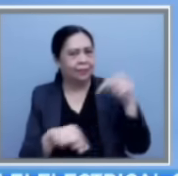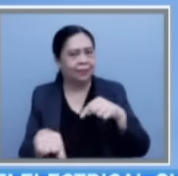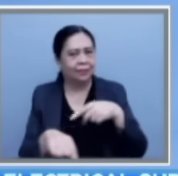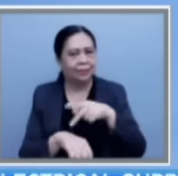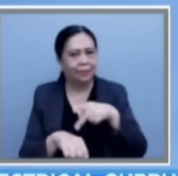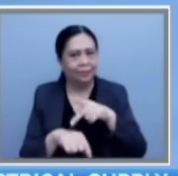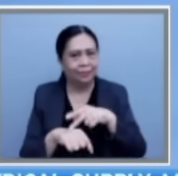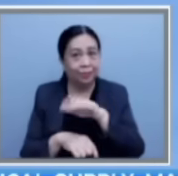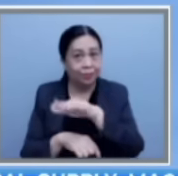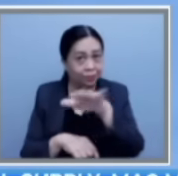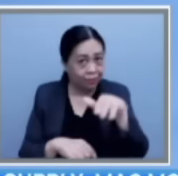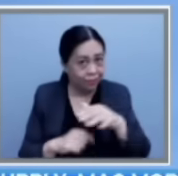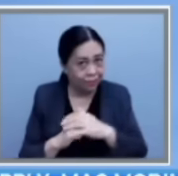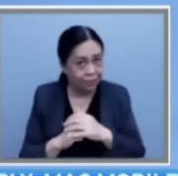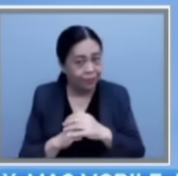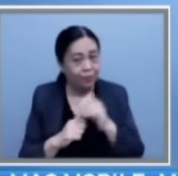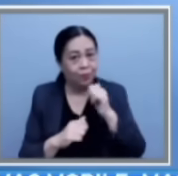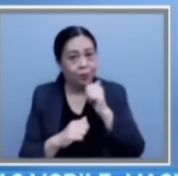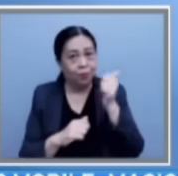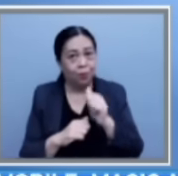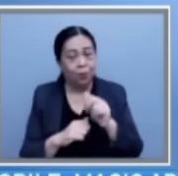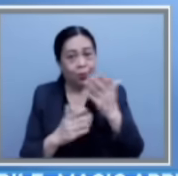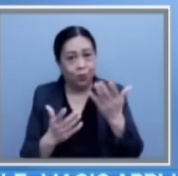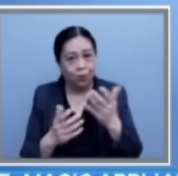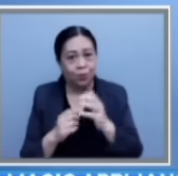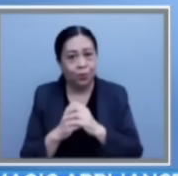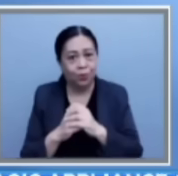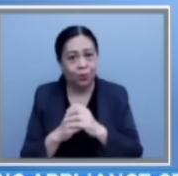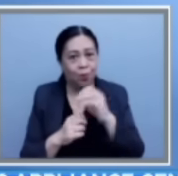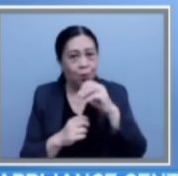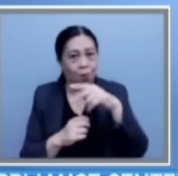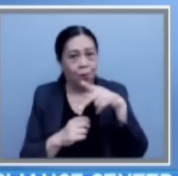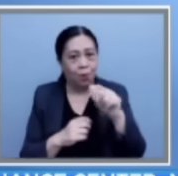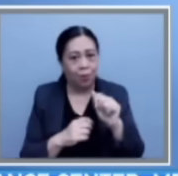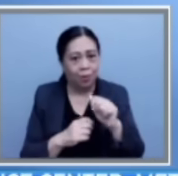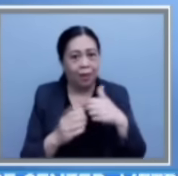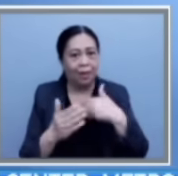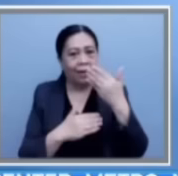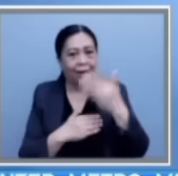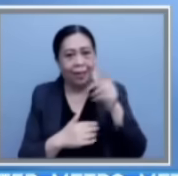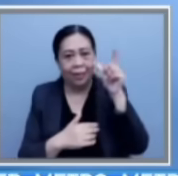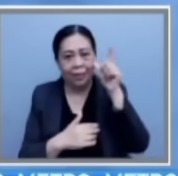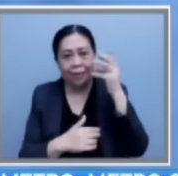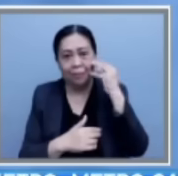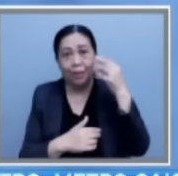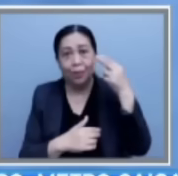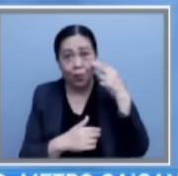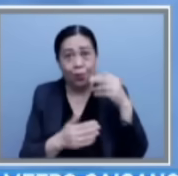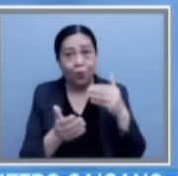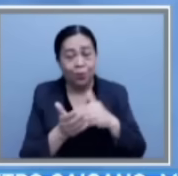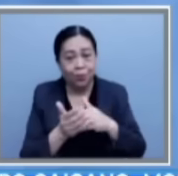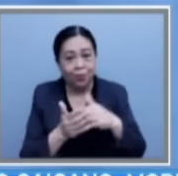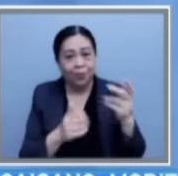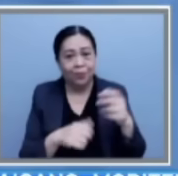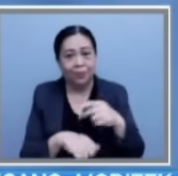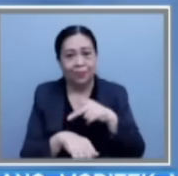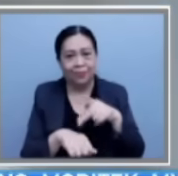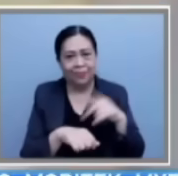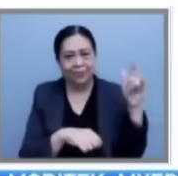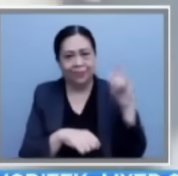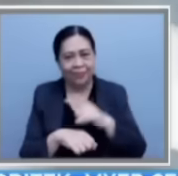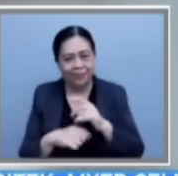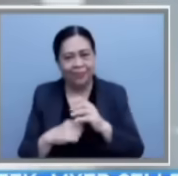mga m kinabukasan lang yan si opal Li Minho naman ang nasa Pilipinas makikisaya si good guy